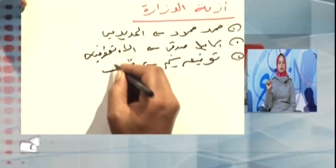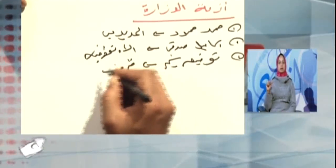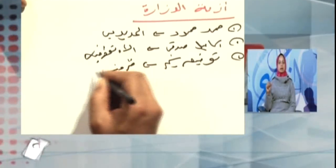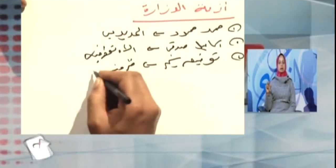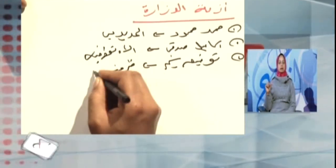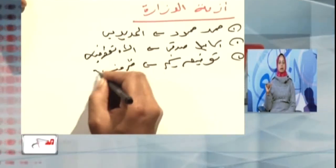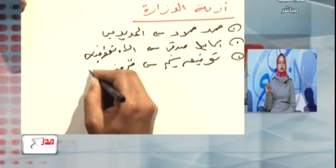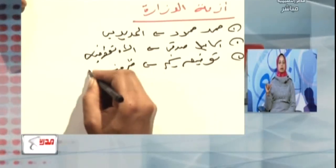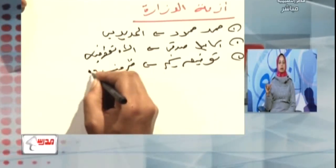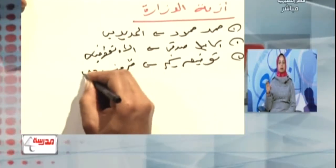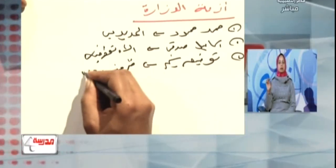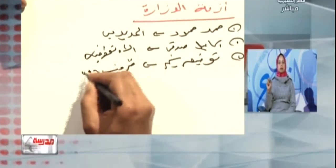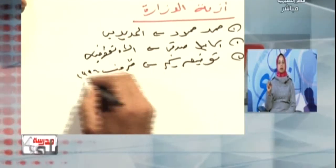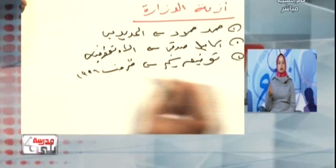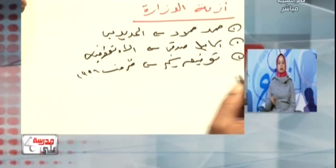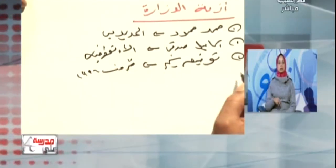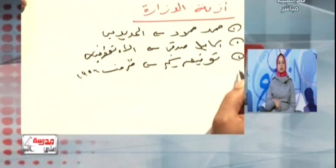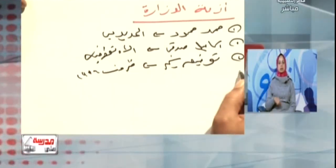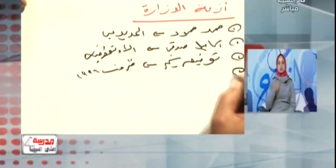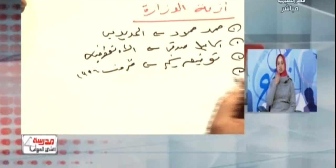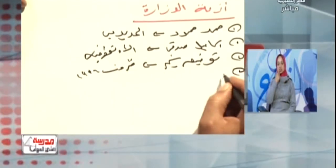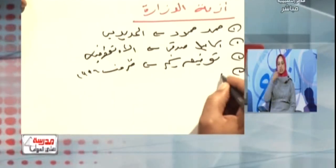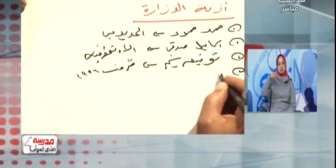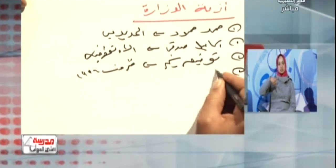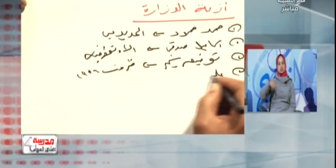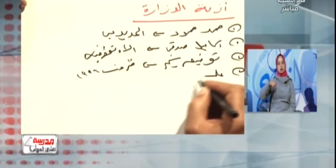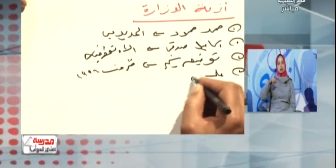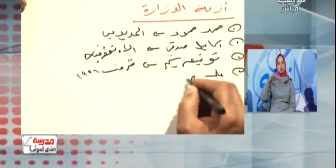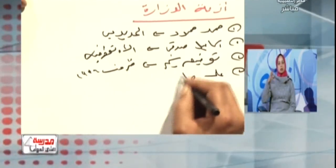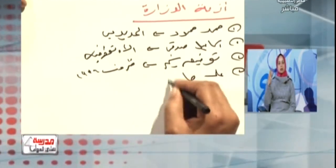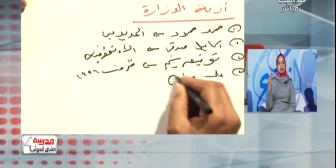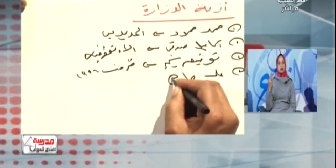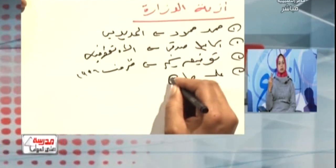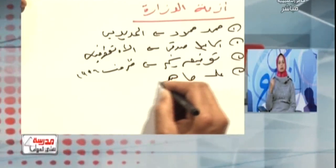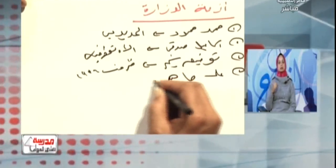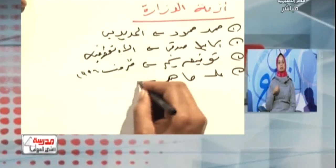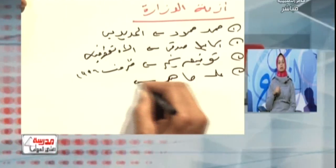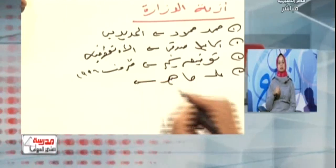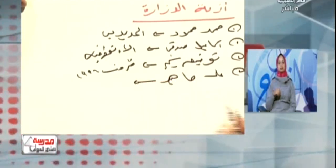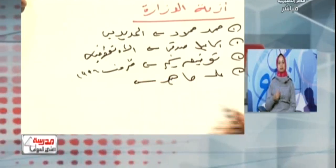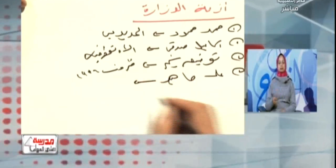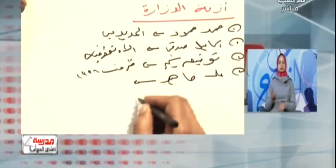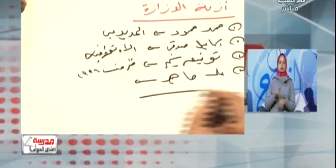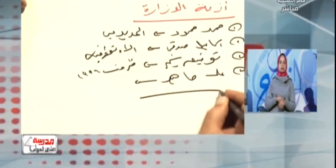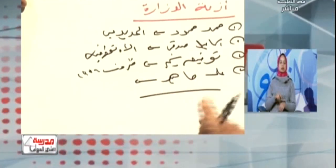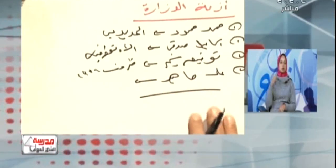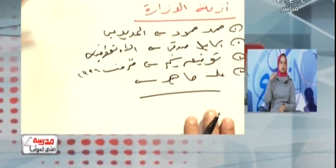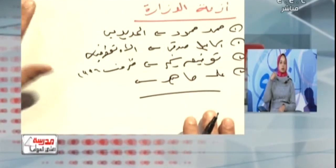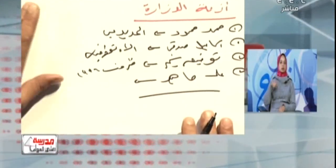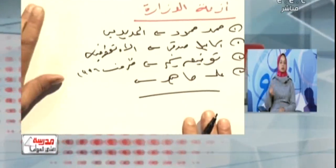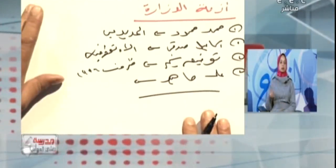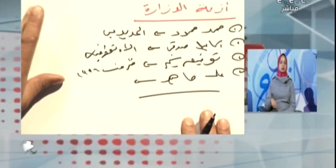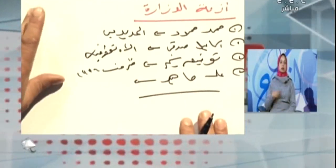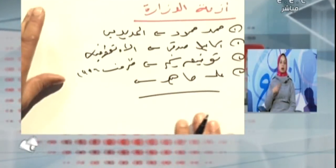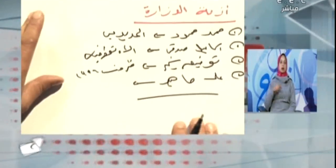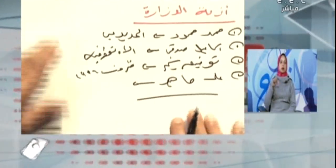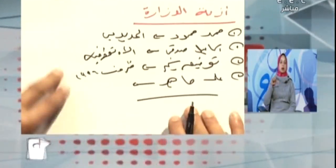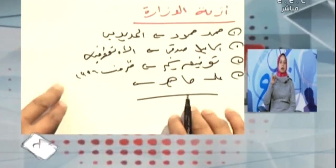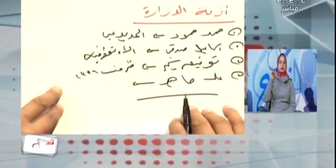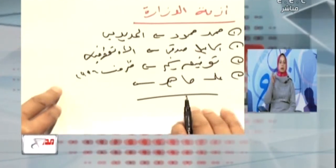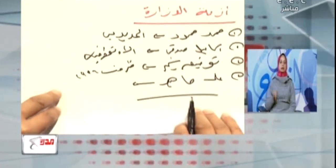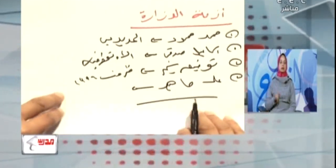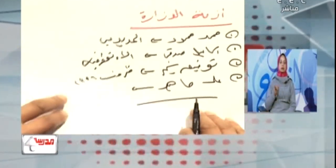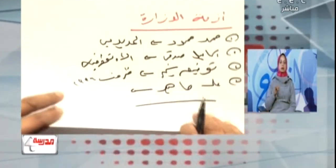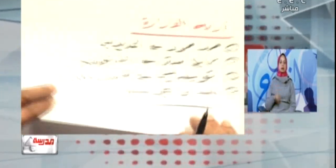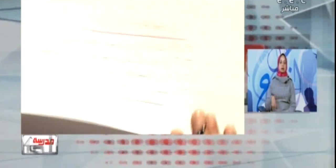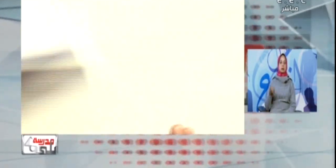ظروف معاهدة 36. بعدها وزارة علي ماهر. طيب معانا تليفون محمد من الجيزة،